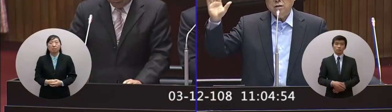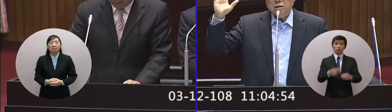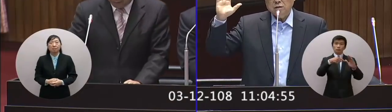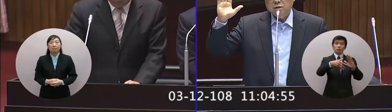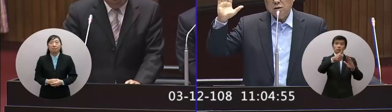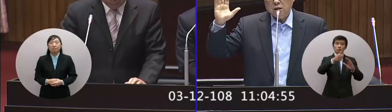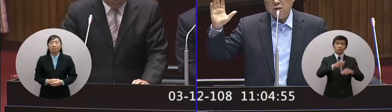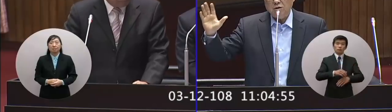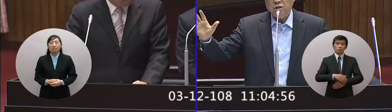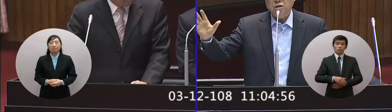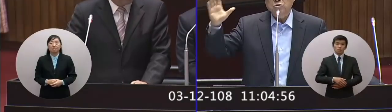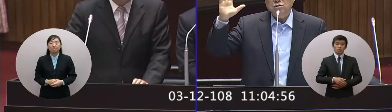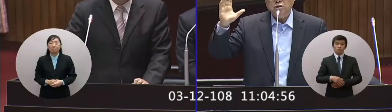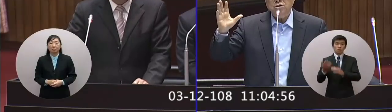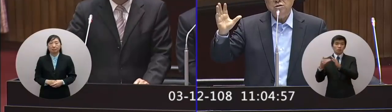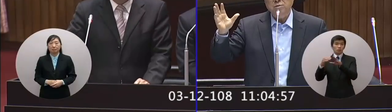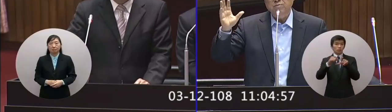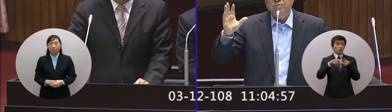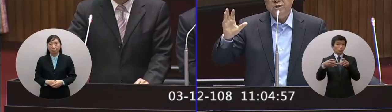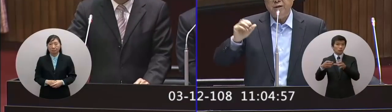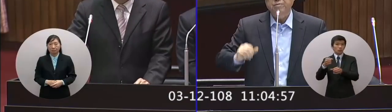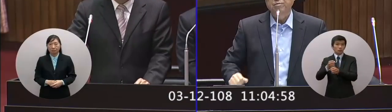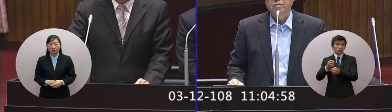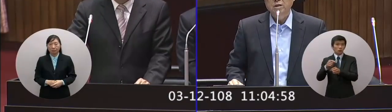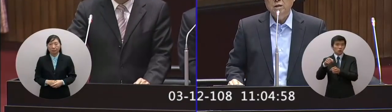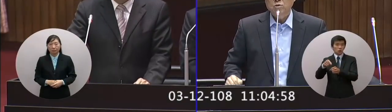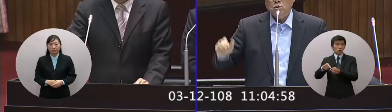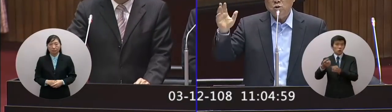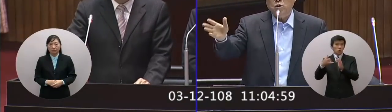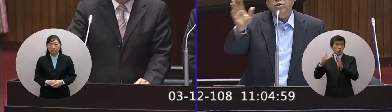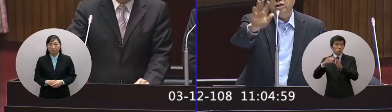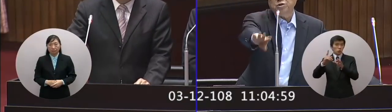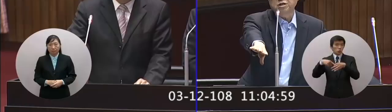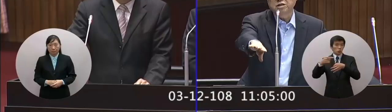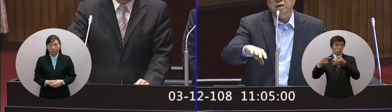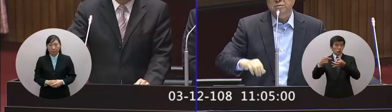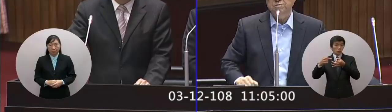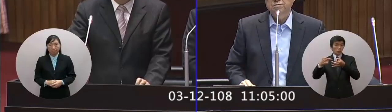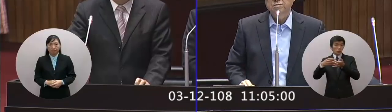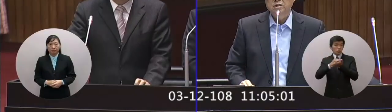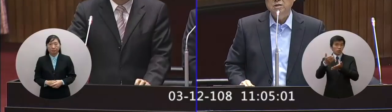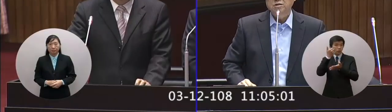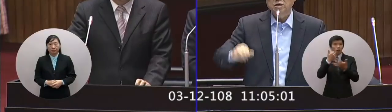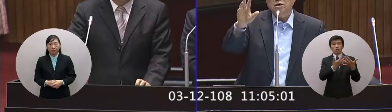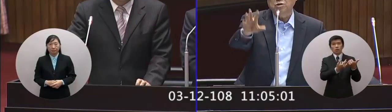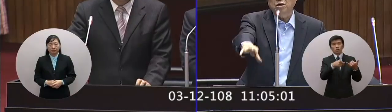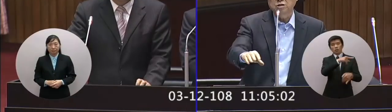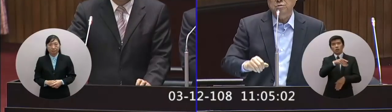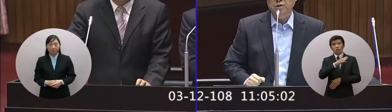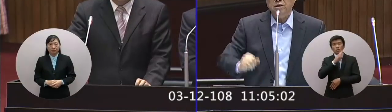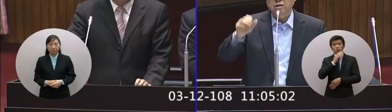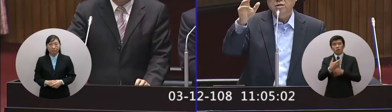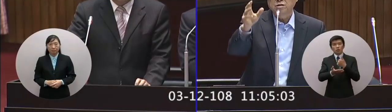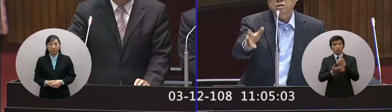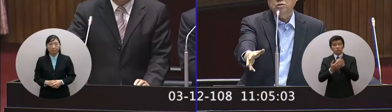长，这个产学合作学校收的钱，都是回馈在学生身上，增加学